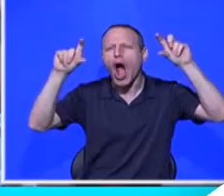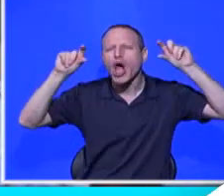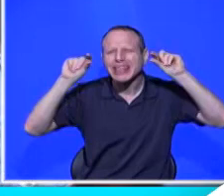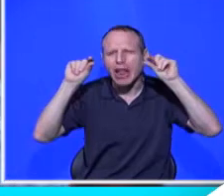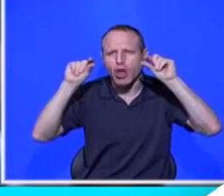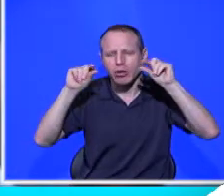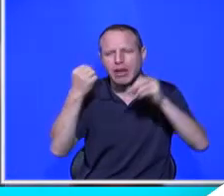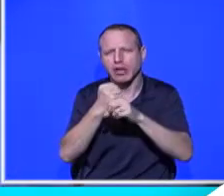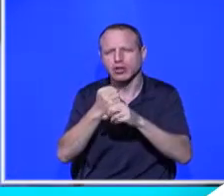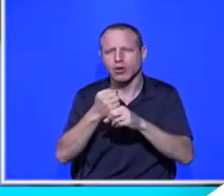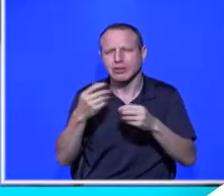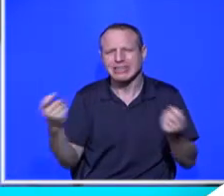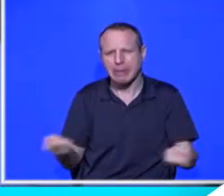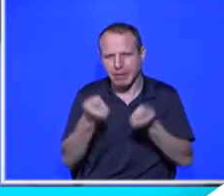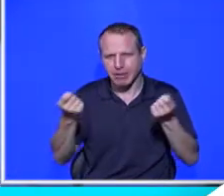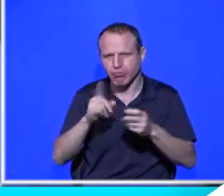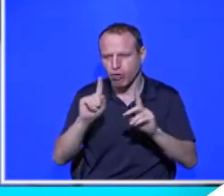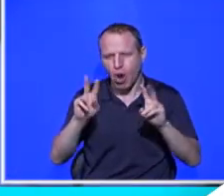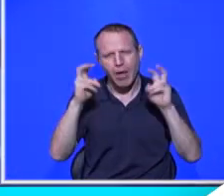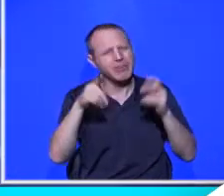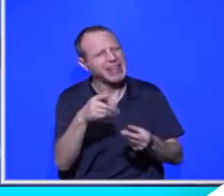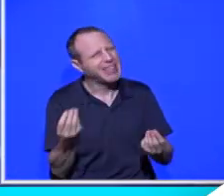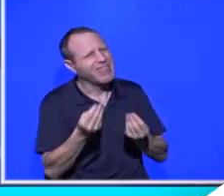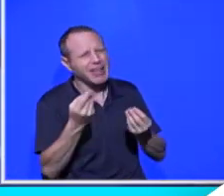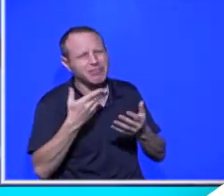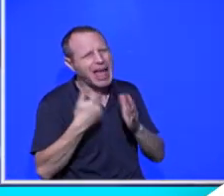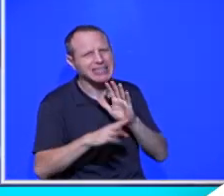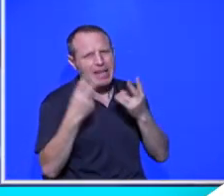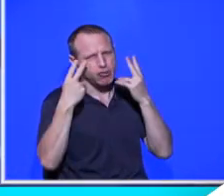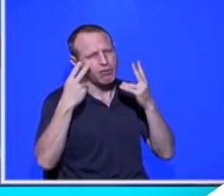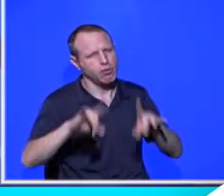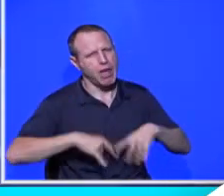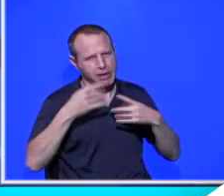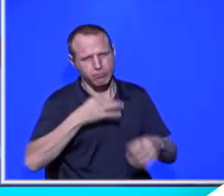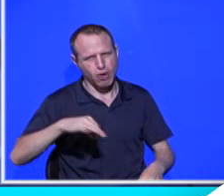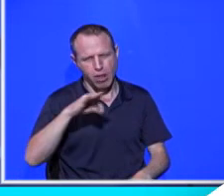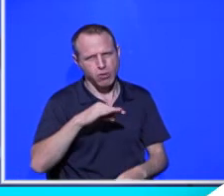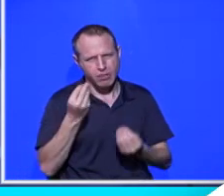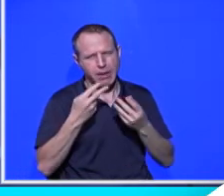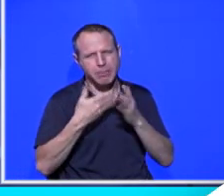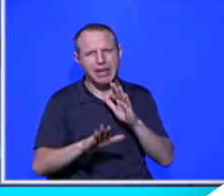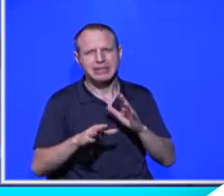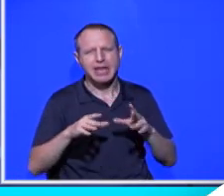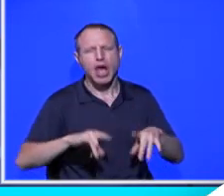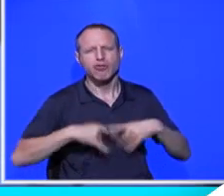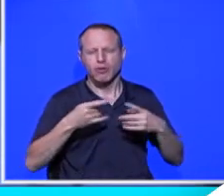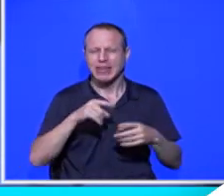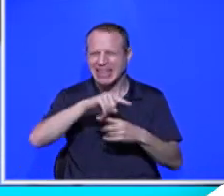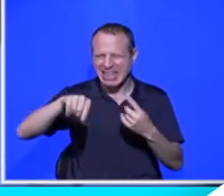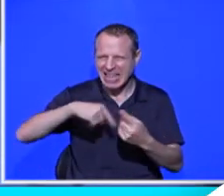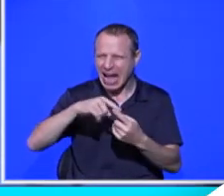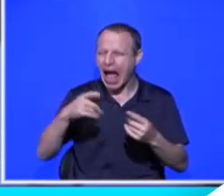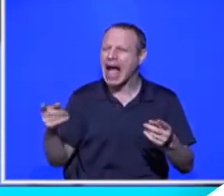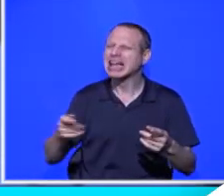שלא קיים. בדיוק, זה עוד ספין, את מבינה, זה דברים חסרי חשיבות לחיים שלנו, זה דברים חסרי חשיבות. כיכר סחריר, ממש